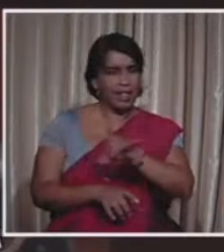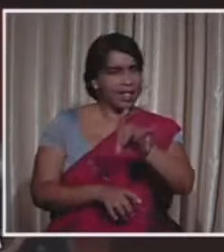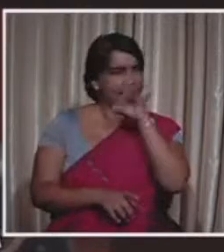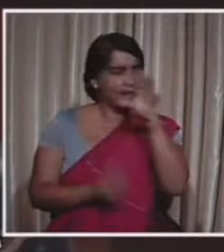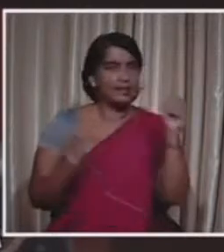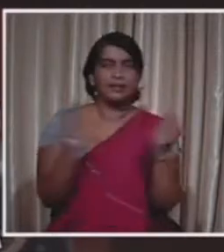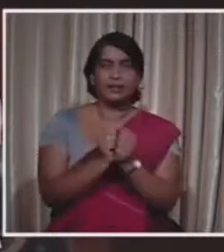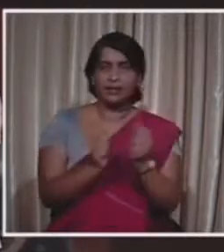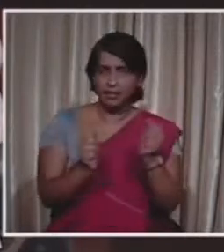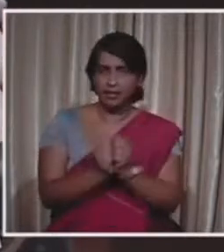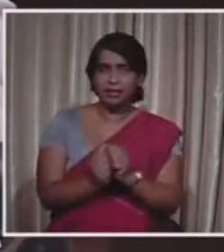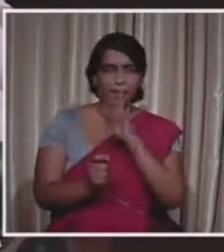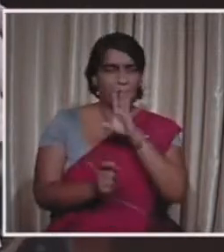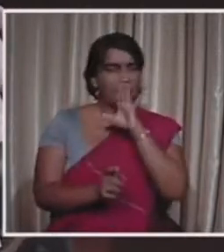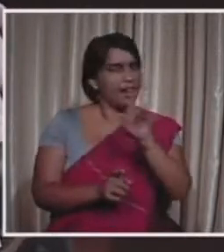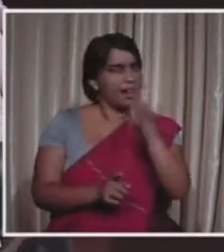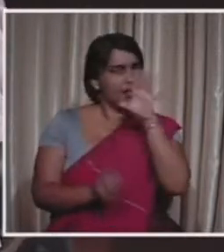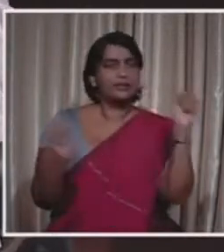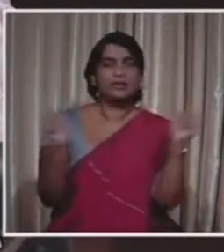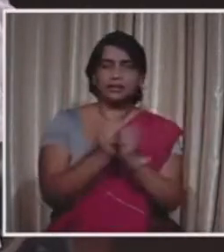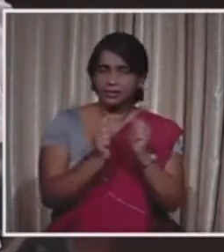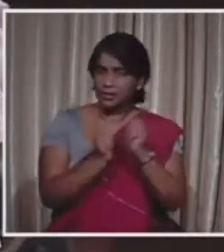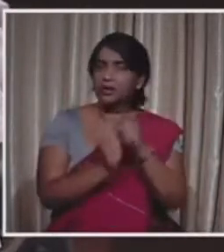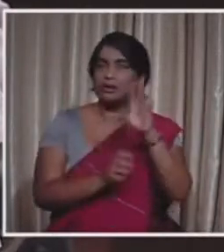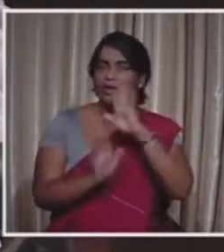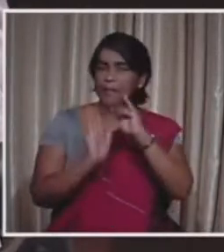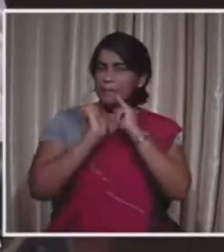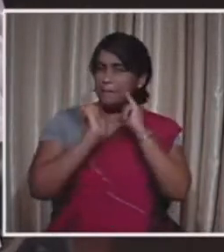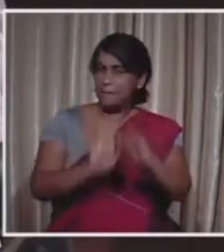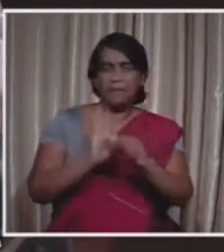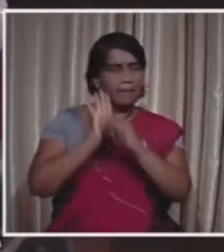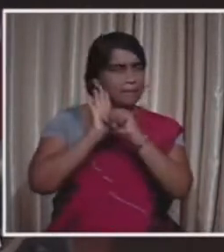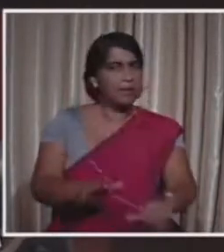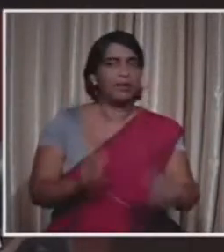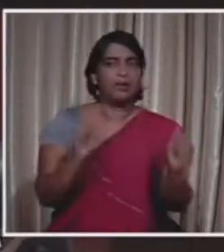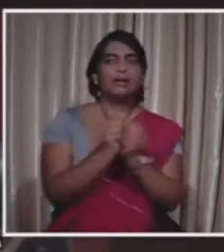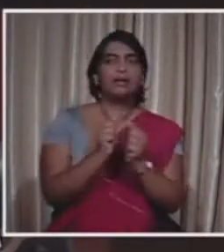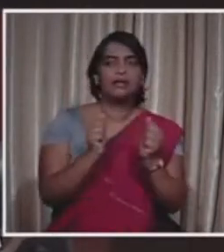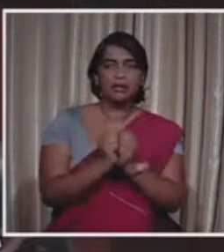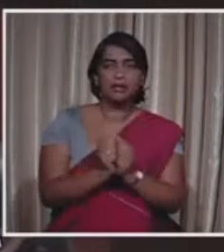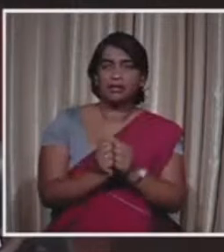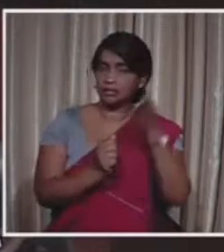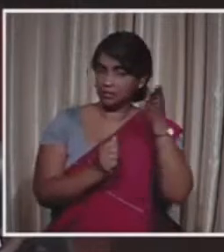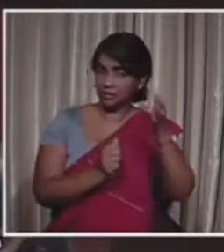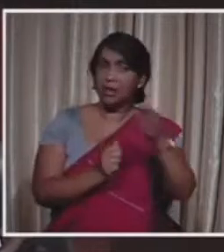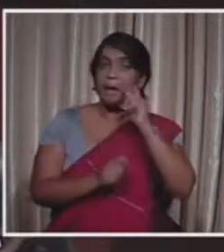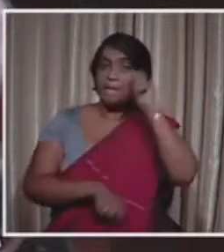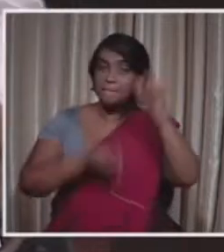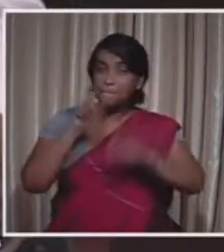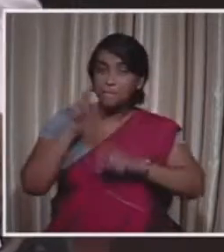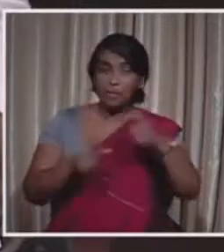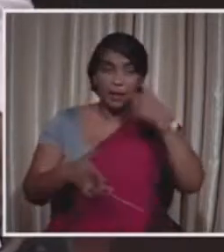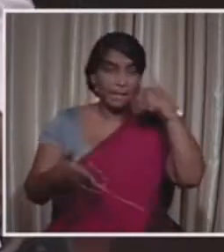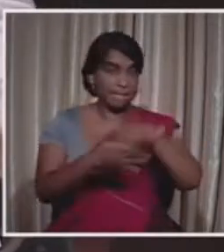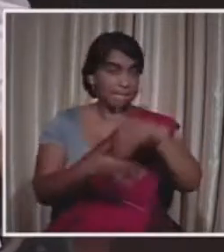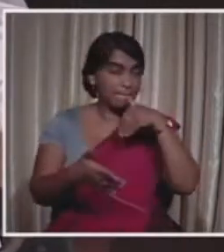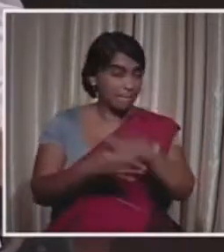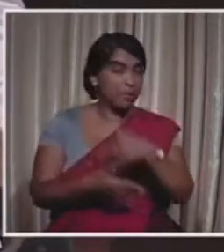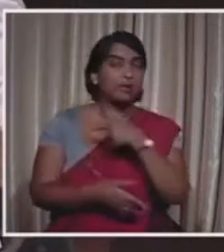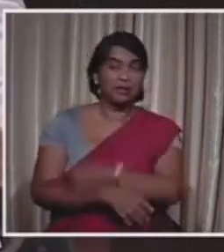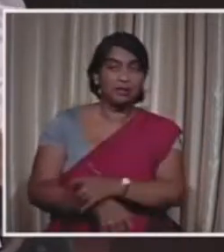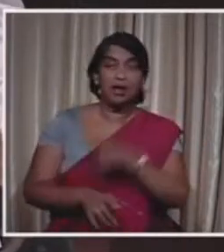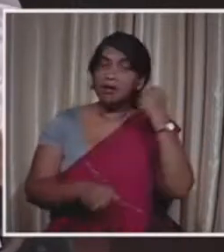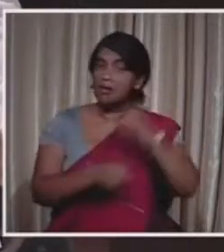ක්‍රියාවක්, නිින්දිත ක්‍රියාවක්, පහත් තුච්ච ක්‍රියාවක්. මේ මිනිස්සුන්ගේ පීඩනය තුළ